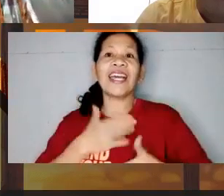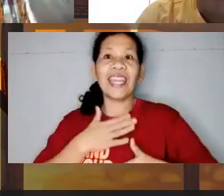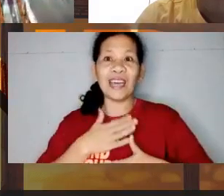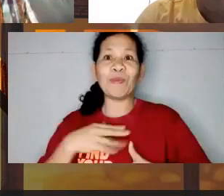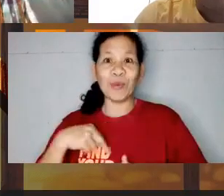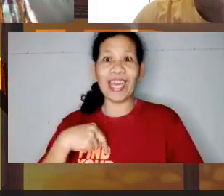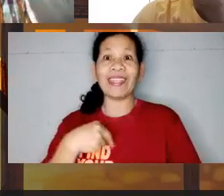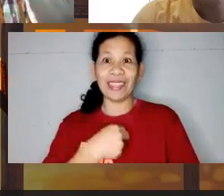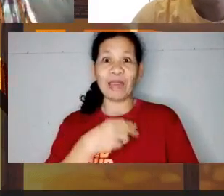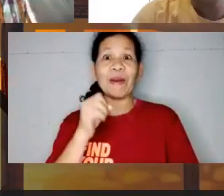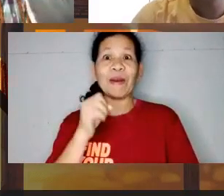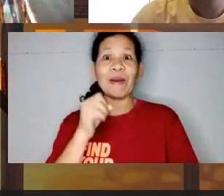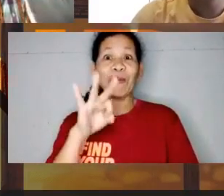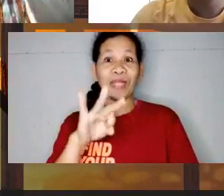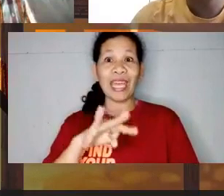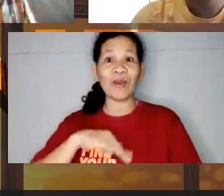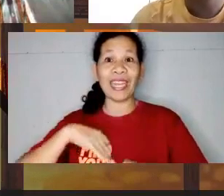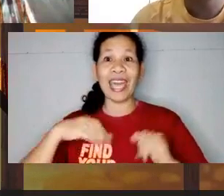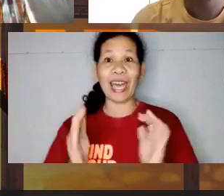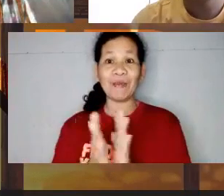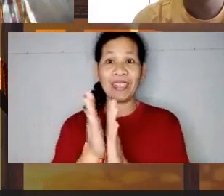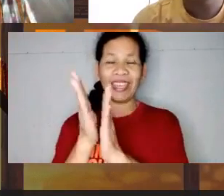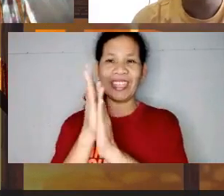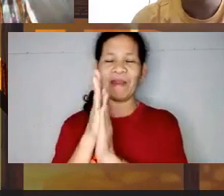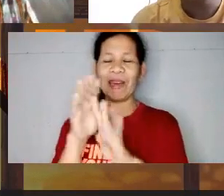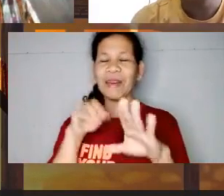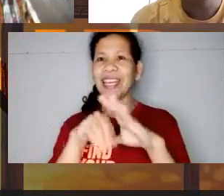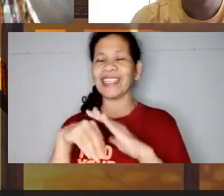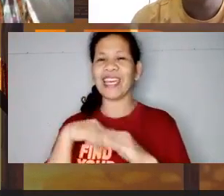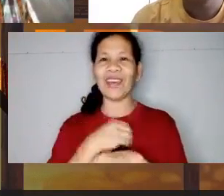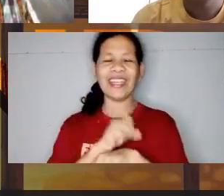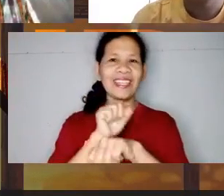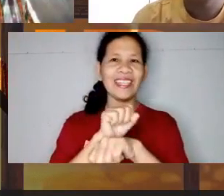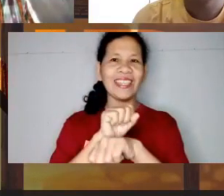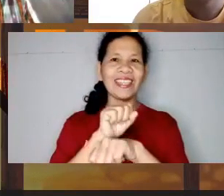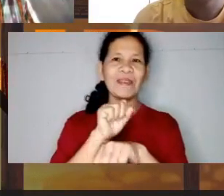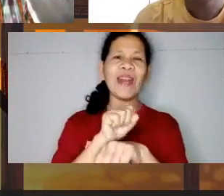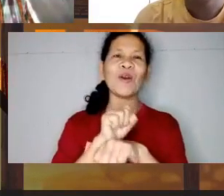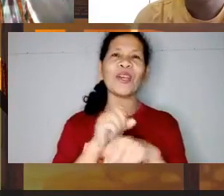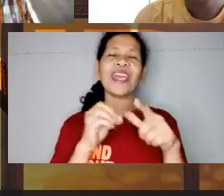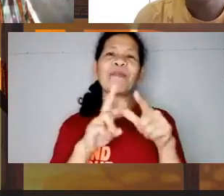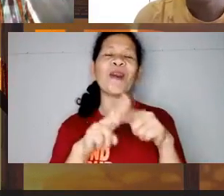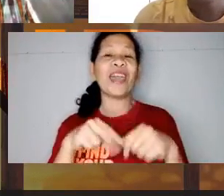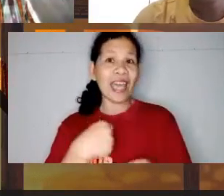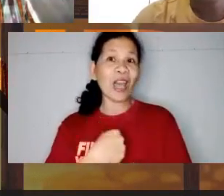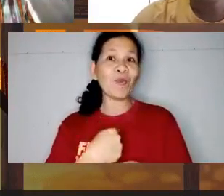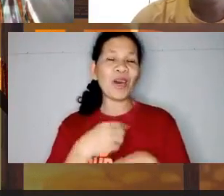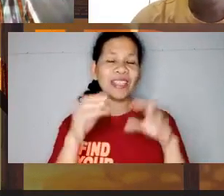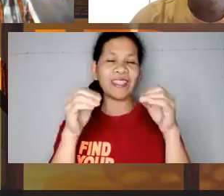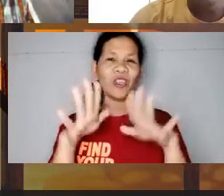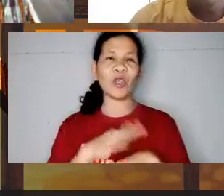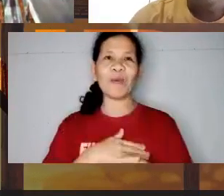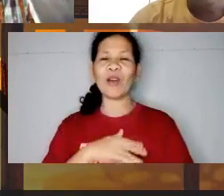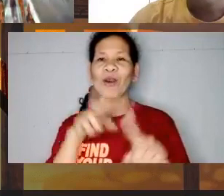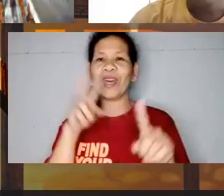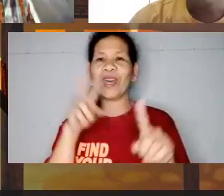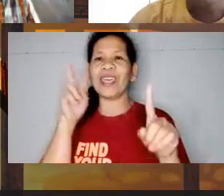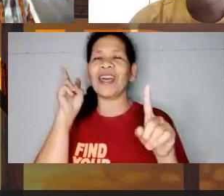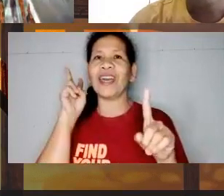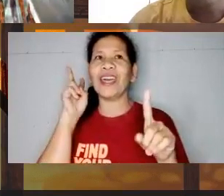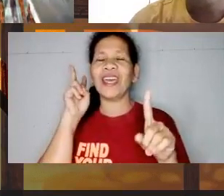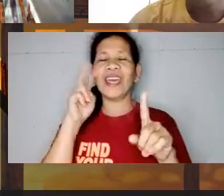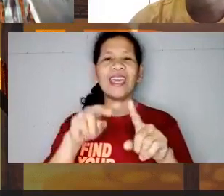Isang malaking kagalakan po sa atin kapag po tayo ay na-appreciate, diba? Kapag ka tayo ay nagtatrabaho or kaya po, ako po as a teacher, pag